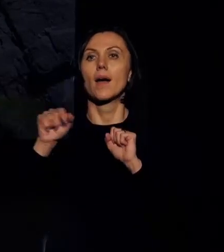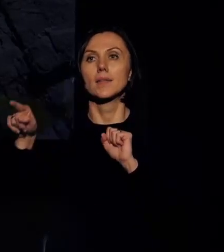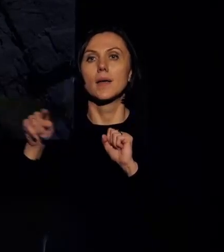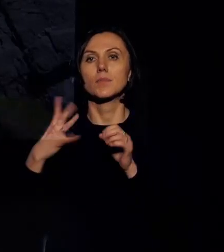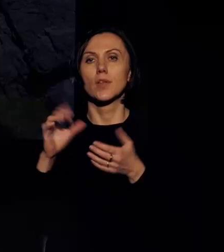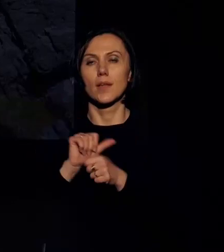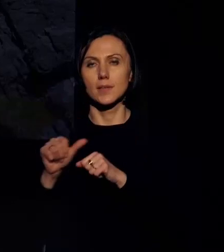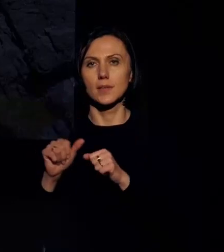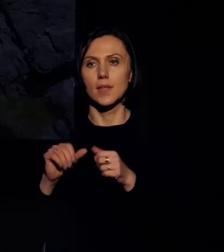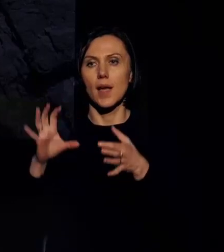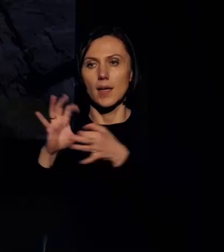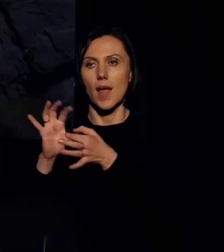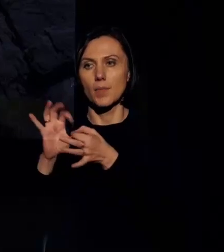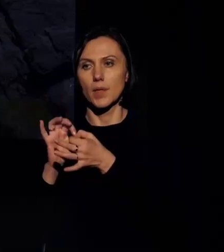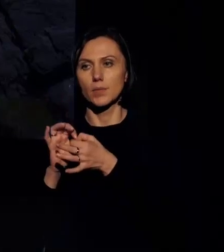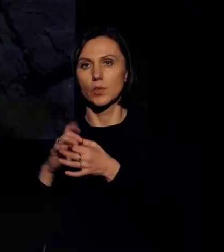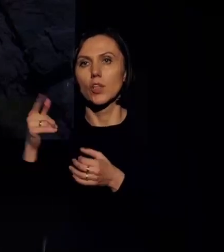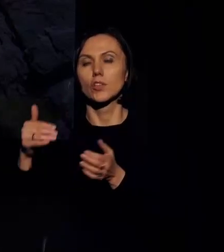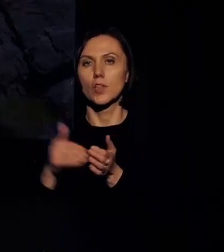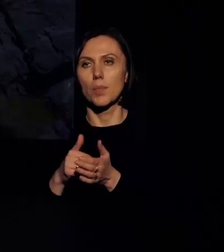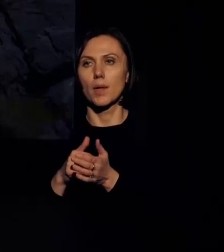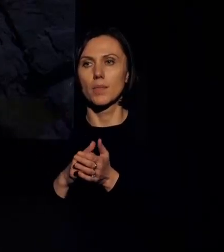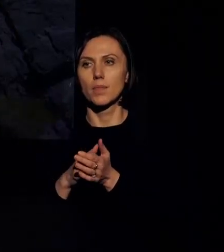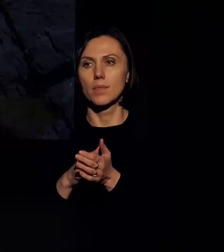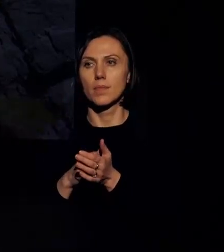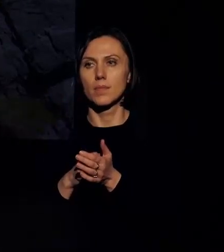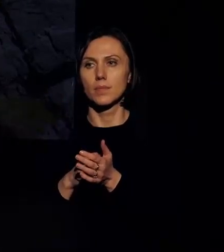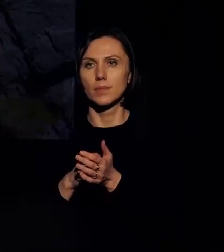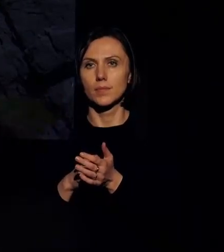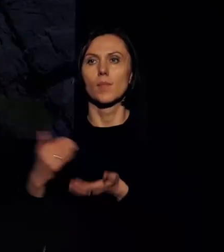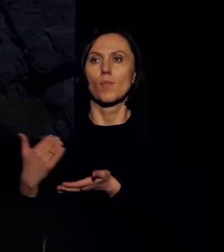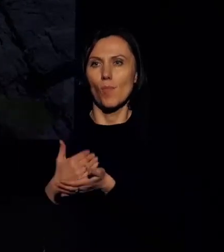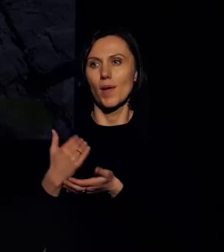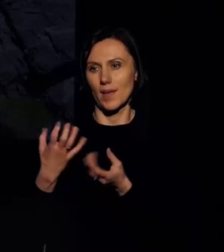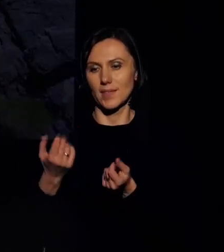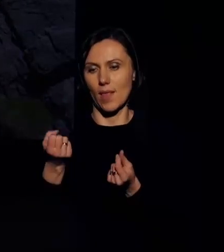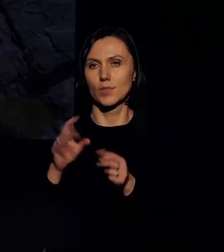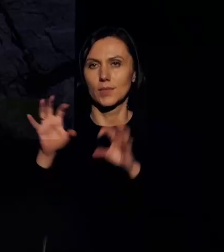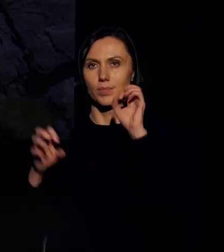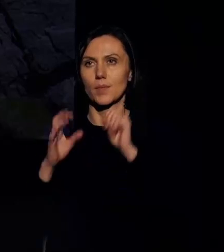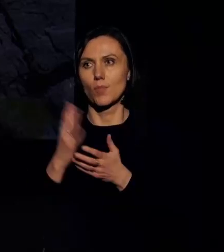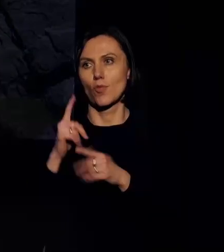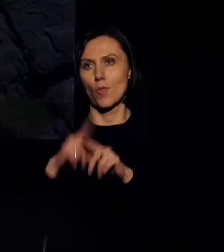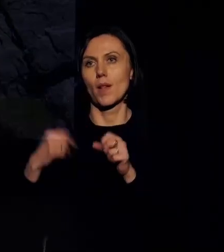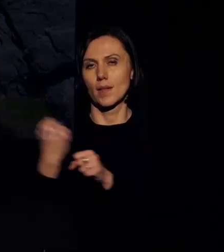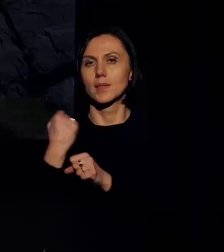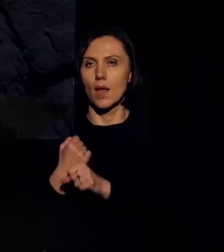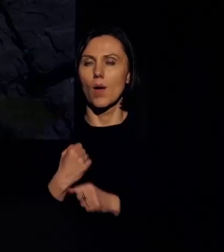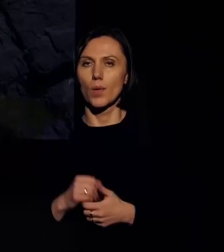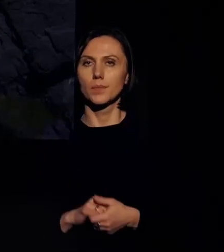tych klamrach już musimy trochę też wspomagać rękami i po prostu pracować na skalę.